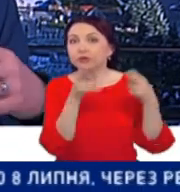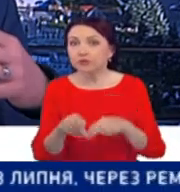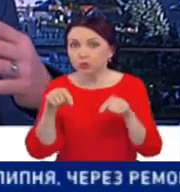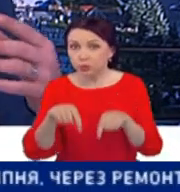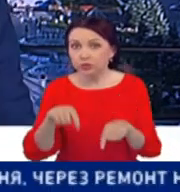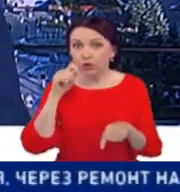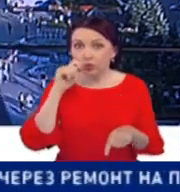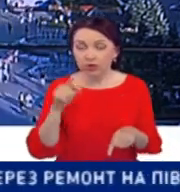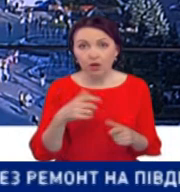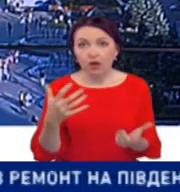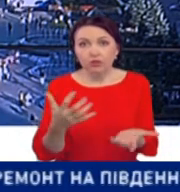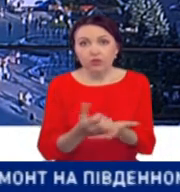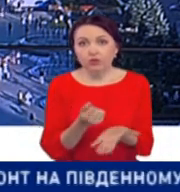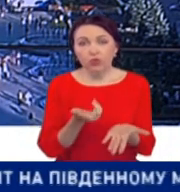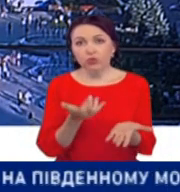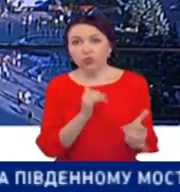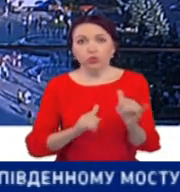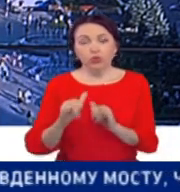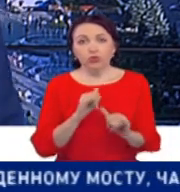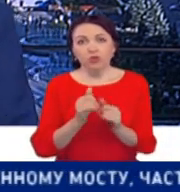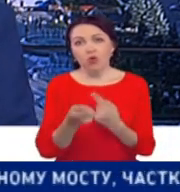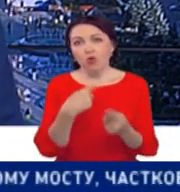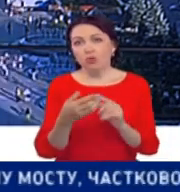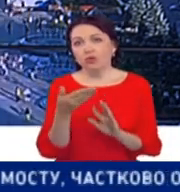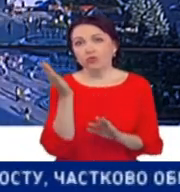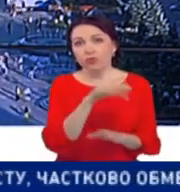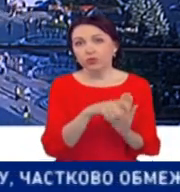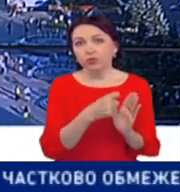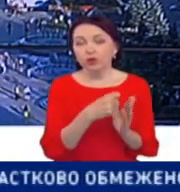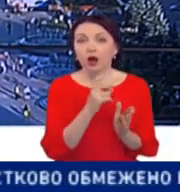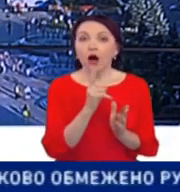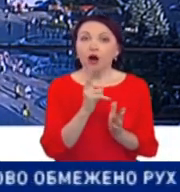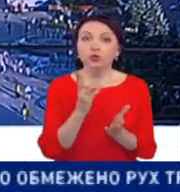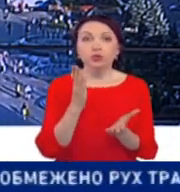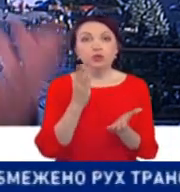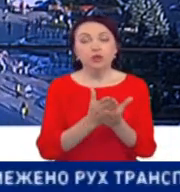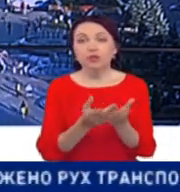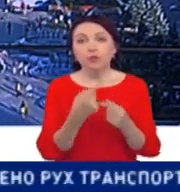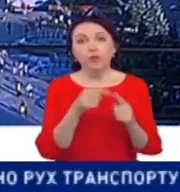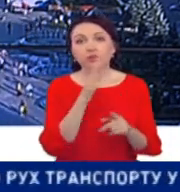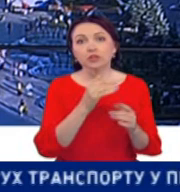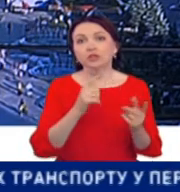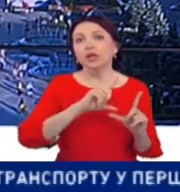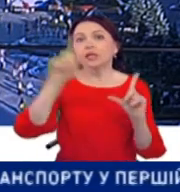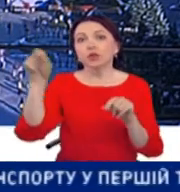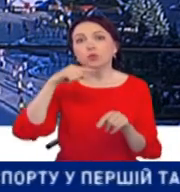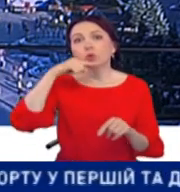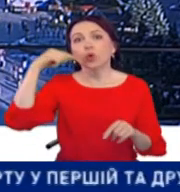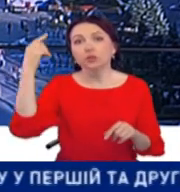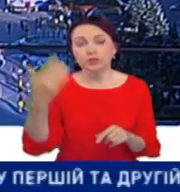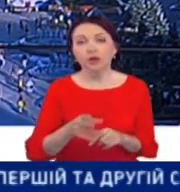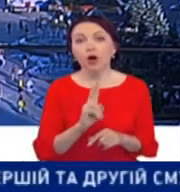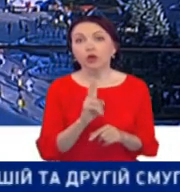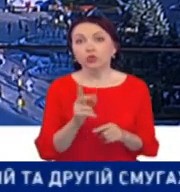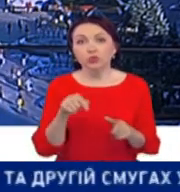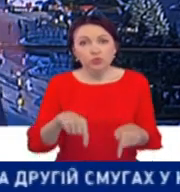ну, не знаходять себе і повертаються туди. А хтось так не повертається, можливо, туди. Їде далі, там, до Російської Федерації. А хтось тут